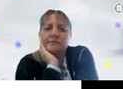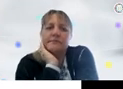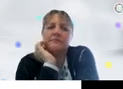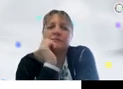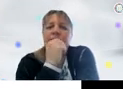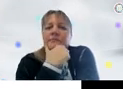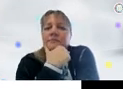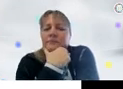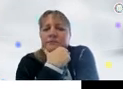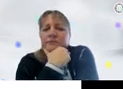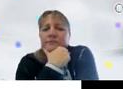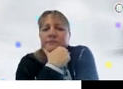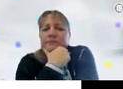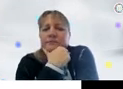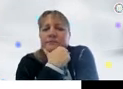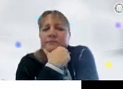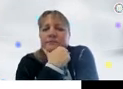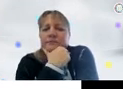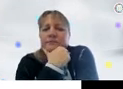und Alex.